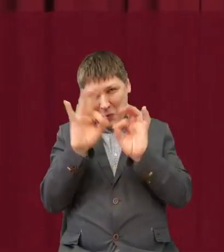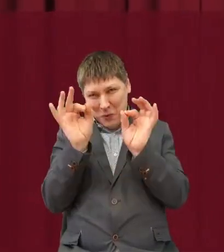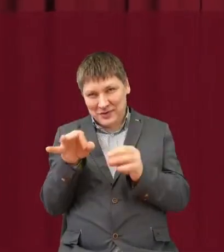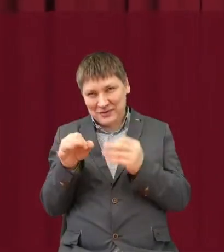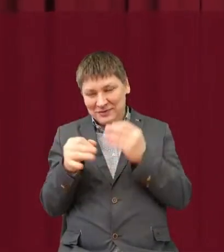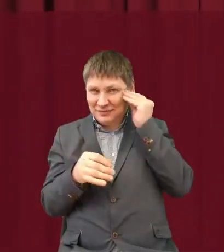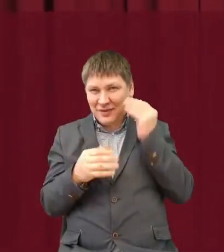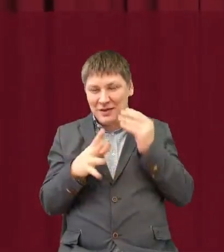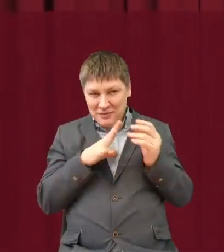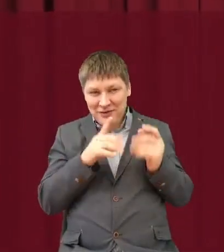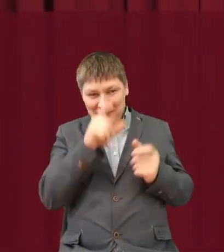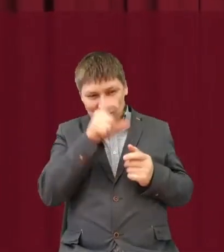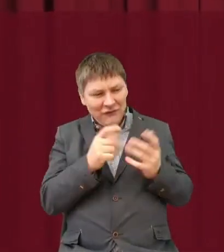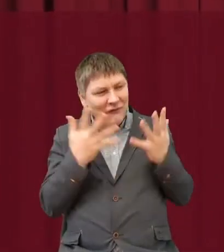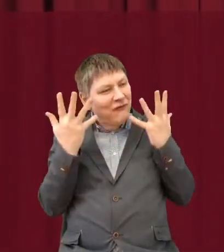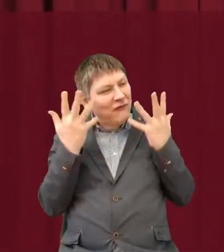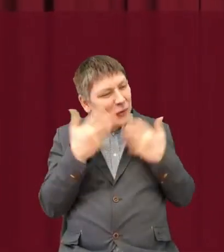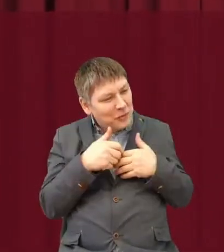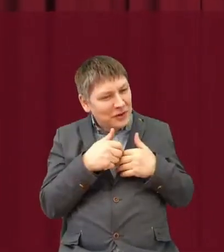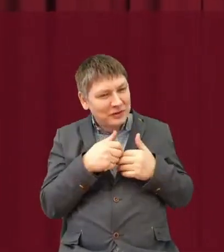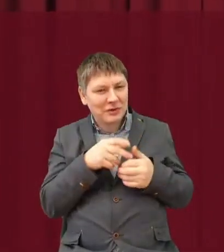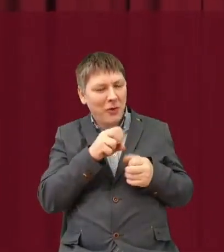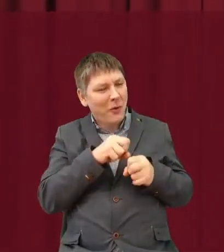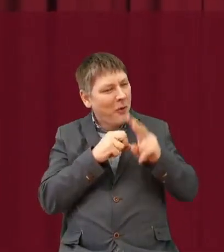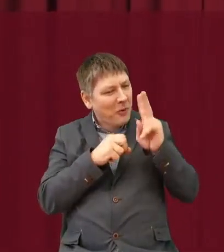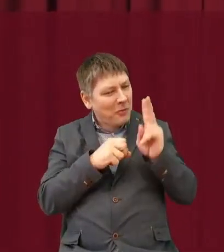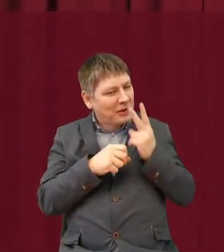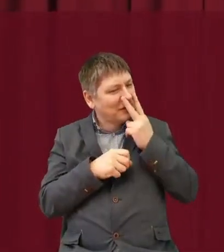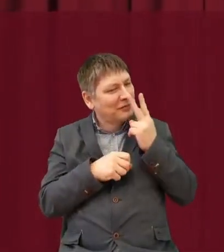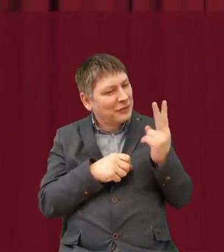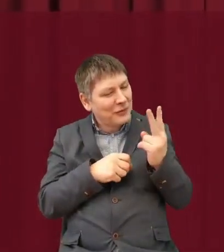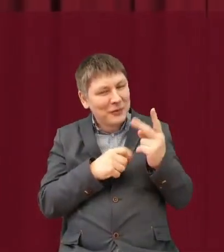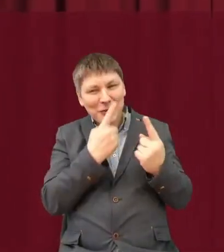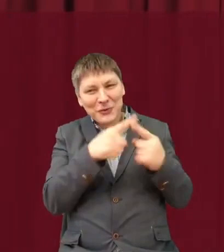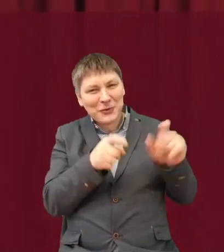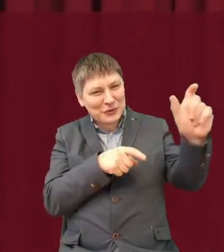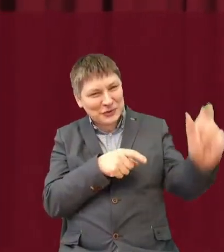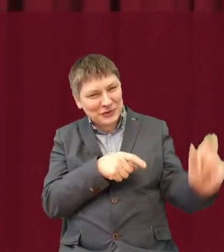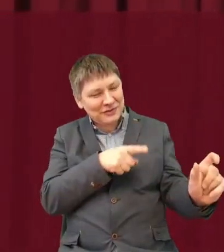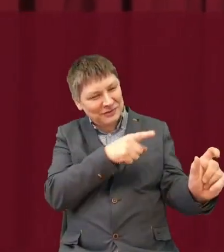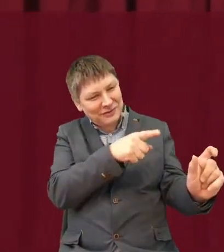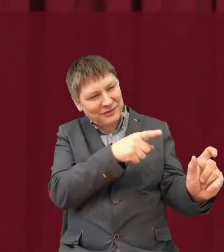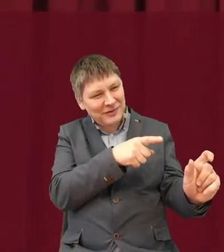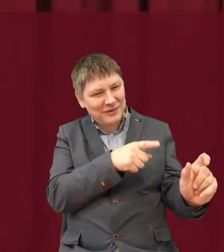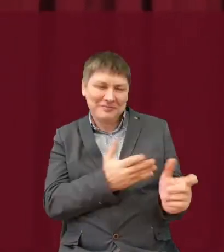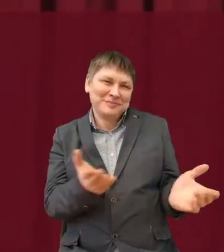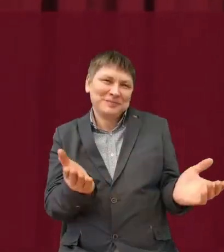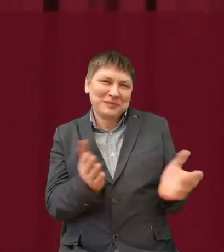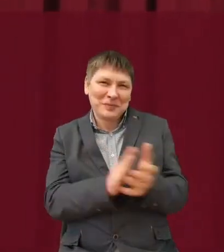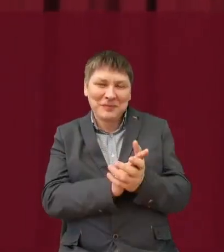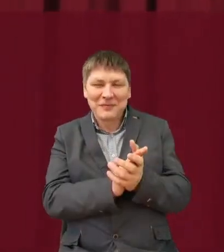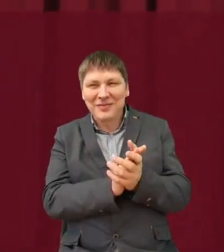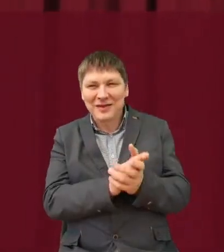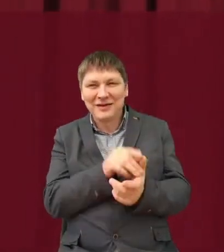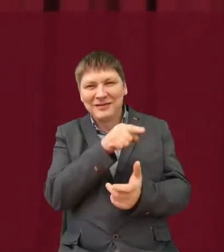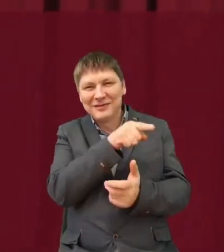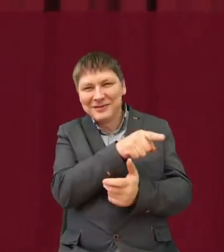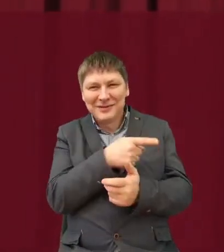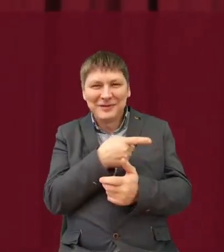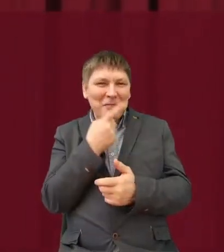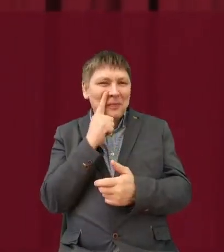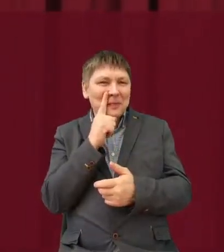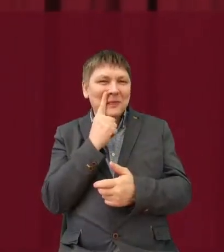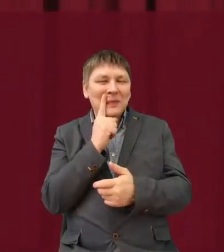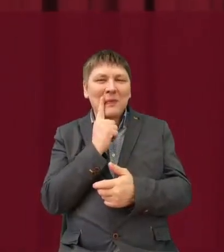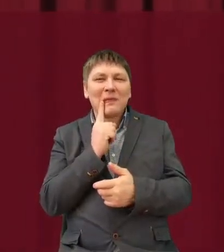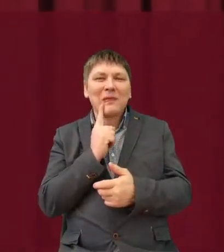картину Влюбленный человек может сидеть за бедом смотреть вот на другого человека говорить Ах как у него так